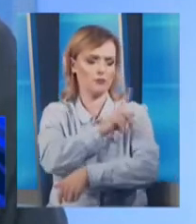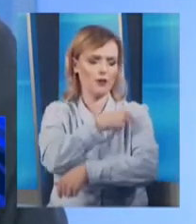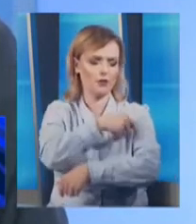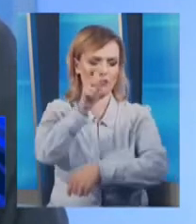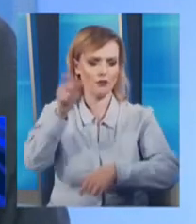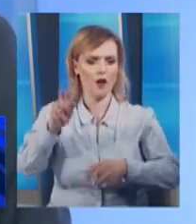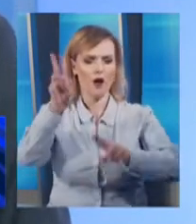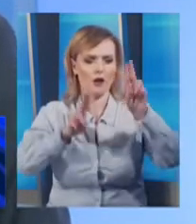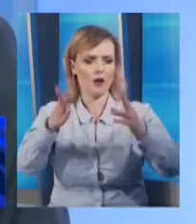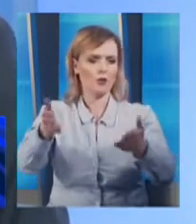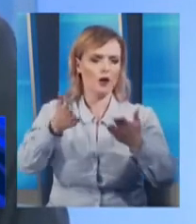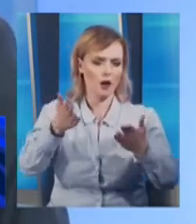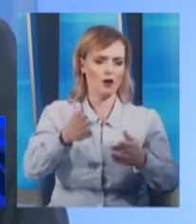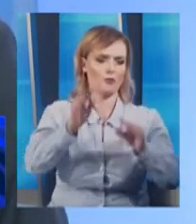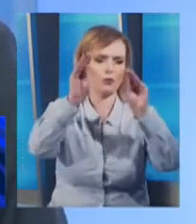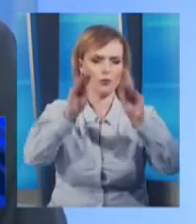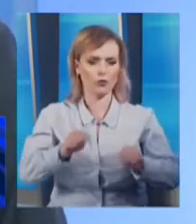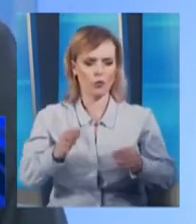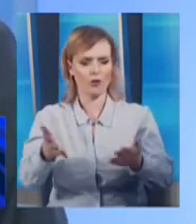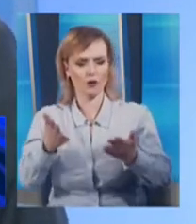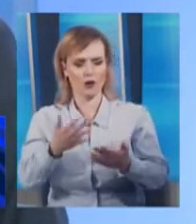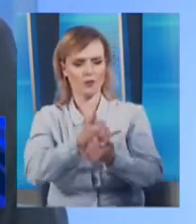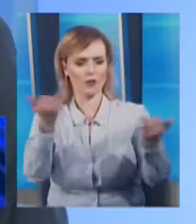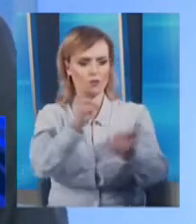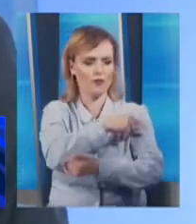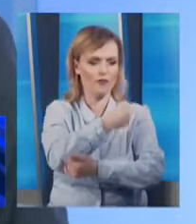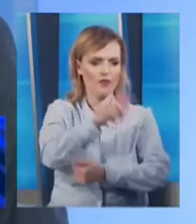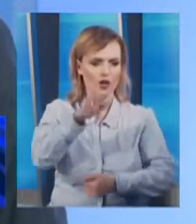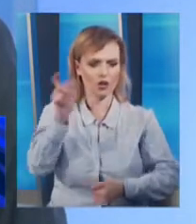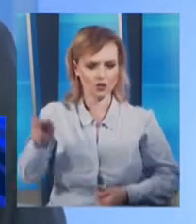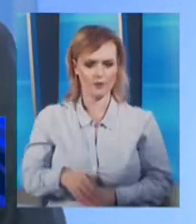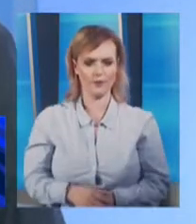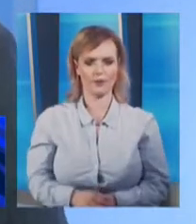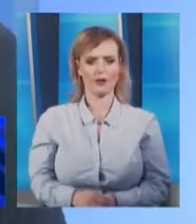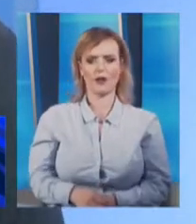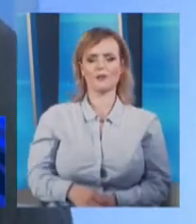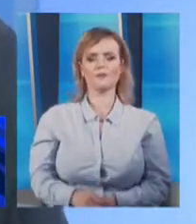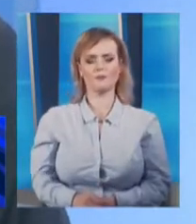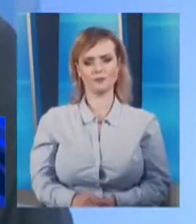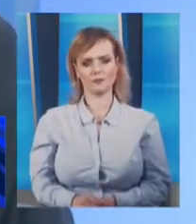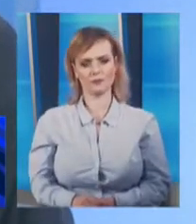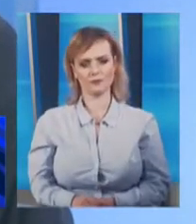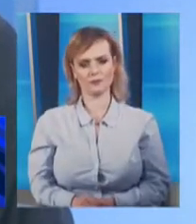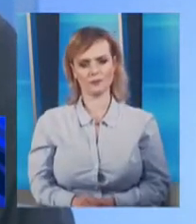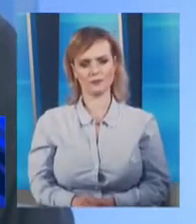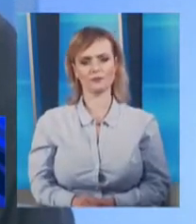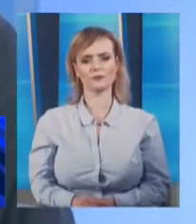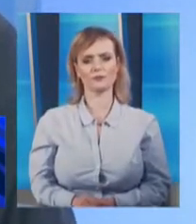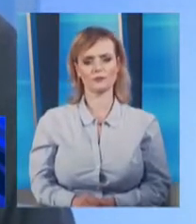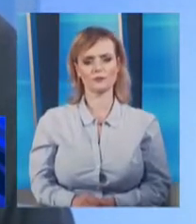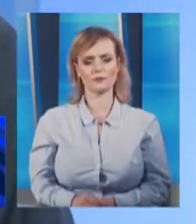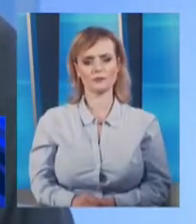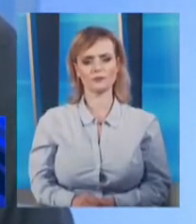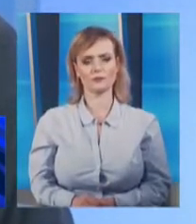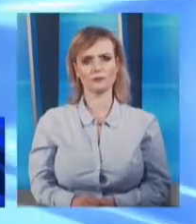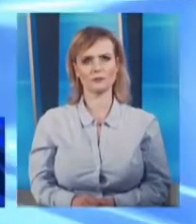clare pentru protocoale clare pentru medici, pentru cei din alte instituții din prima linie. Deci dar, sunt